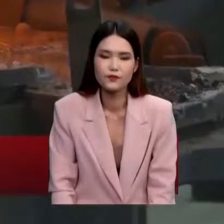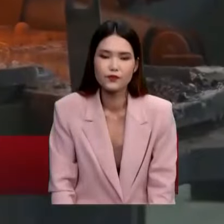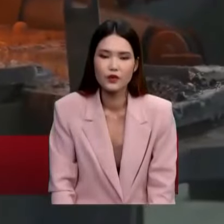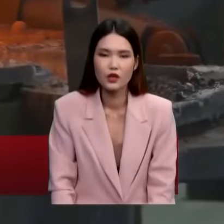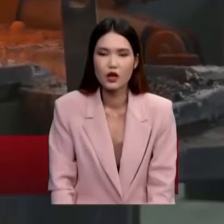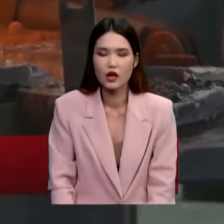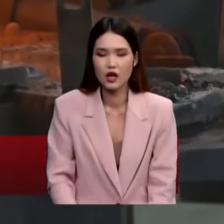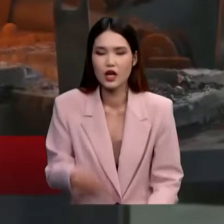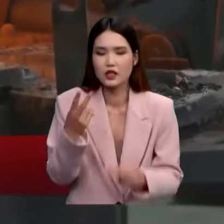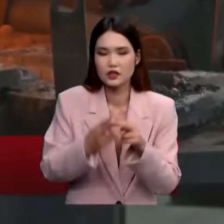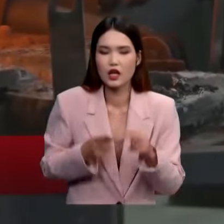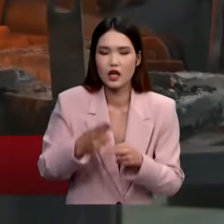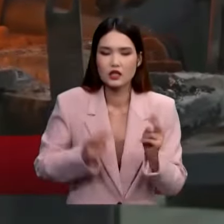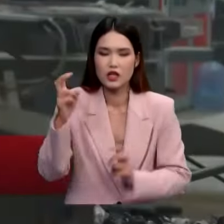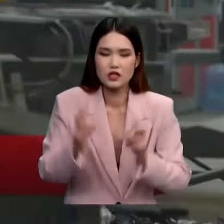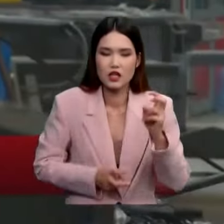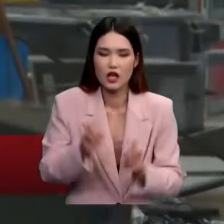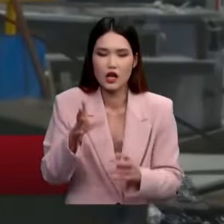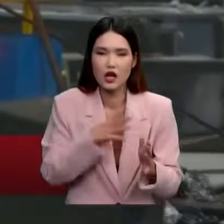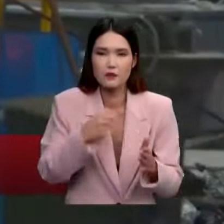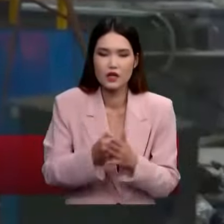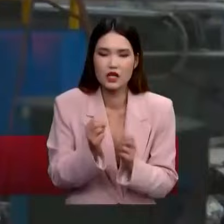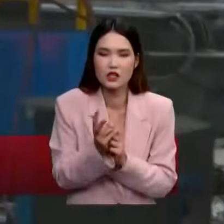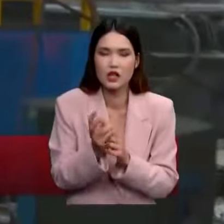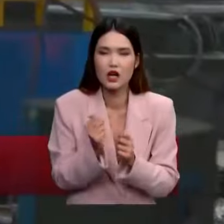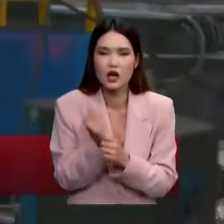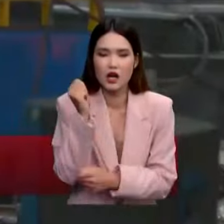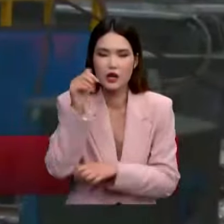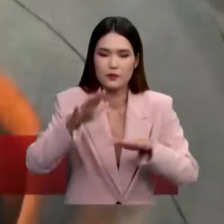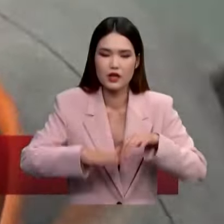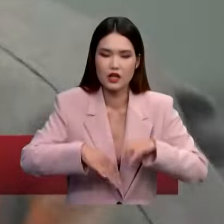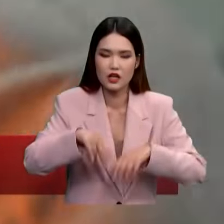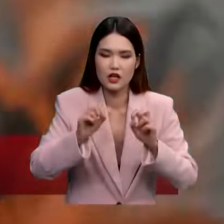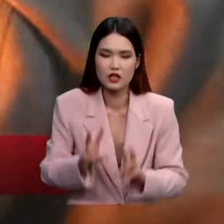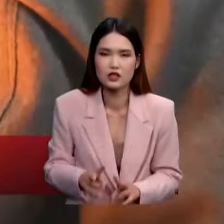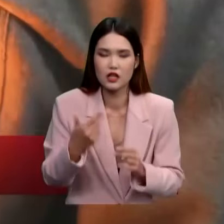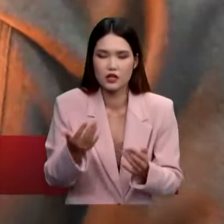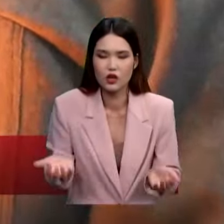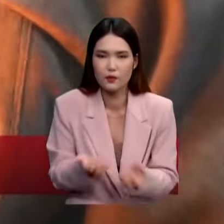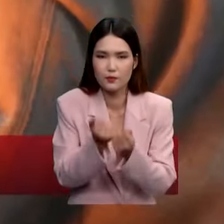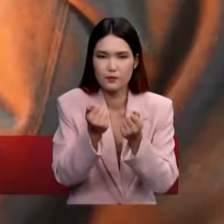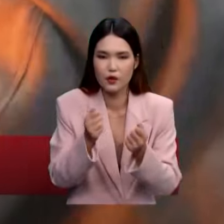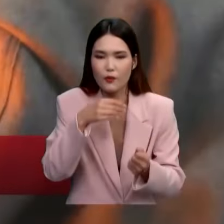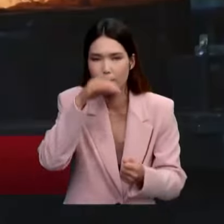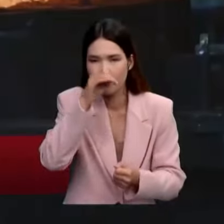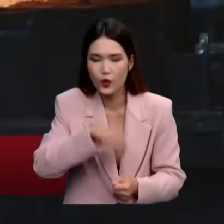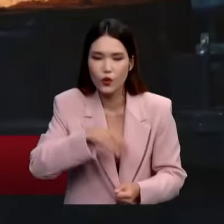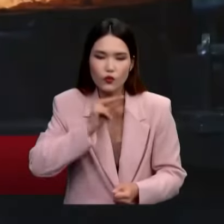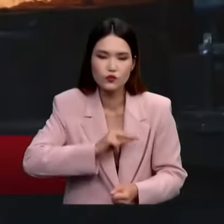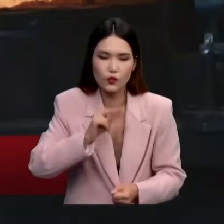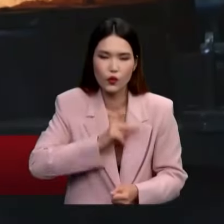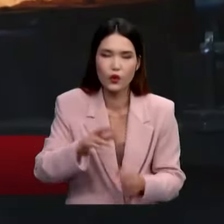Кустанайский чугунолитейный завод из вакансий по 12 рабочим специальностям смог закрыть потребность только в трех профессиях. Предприятие